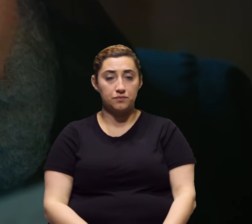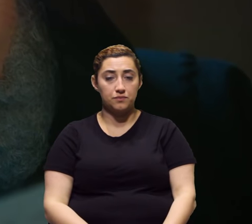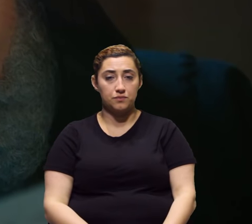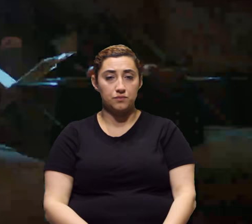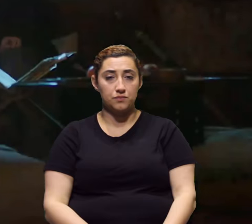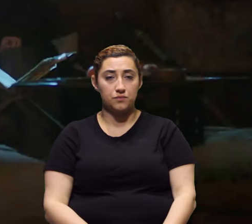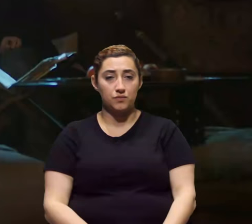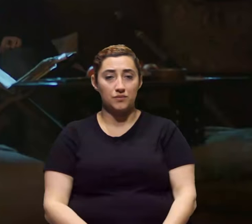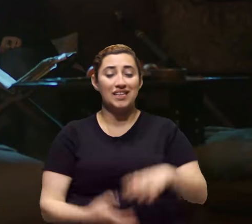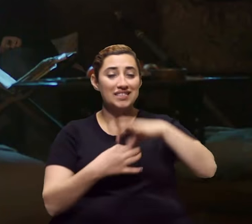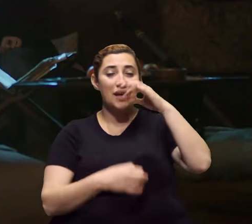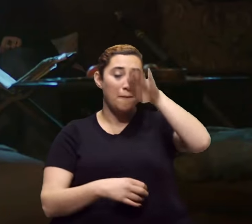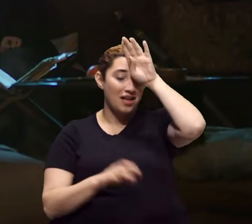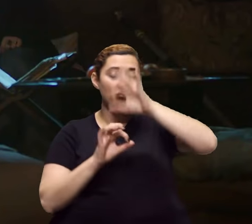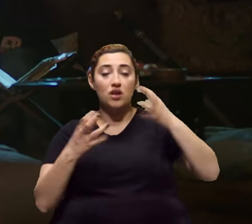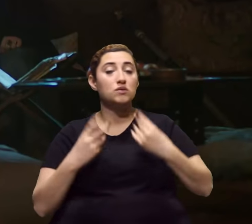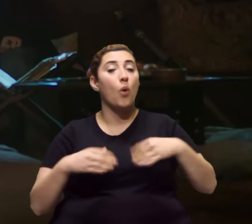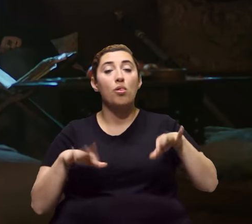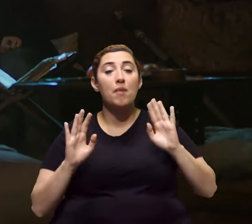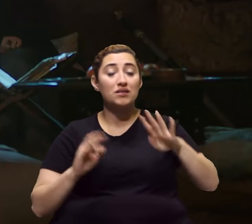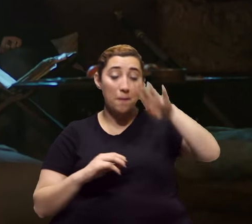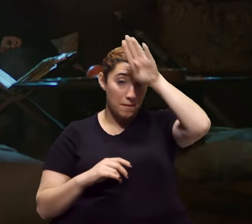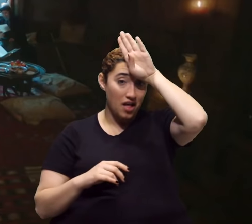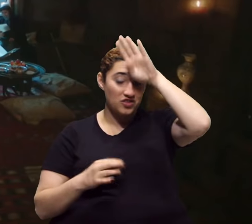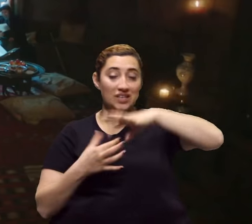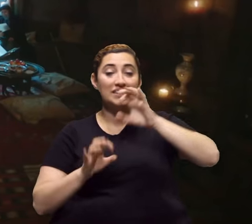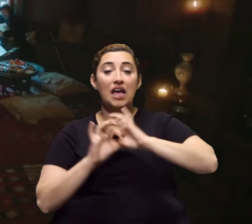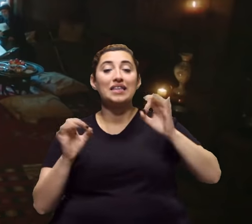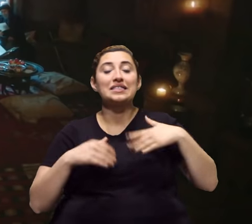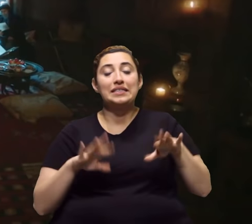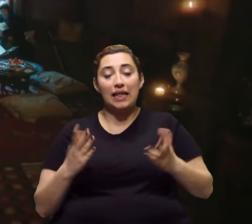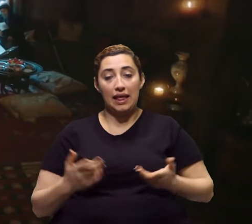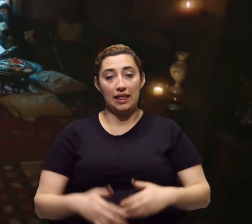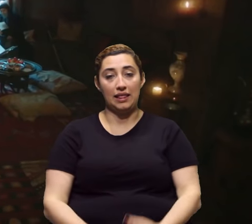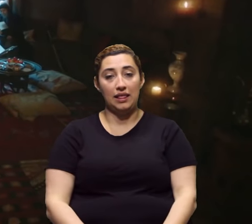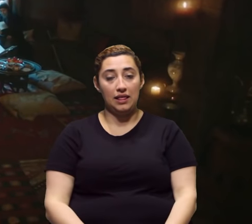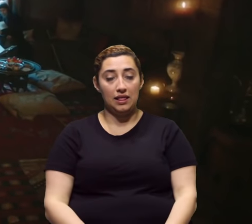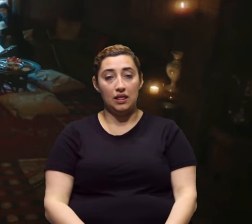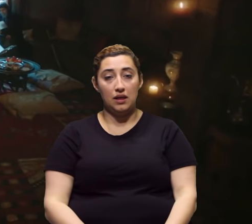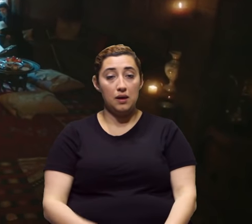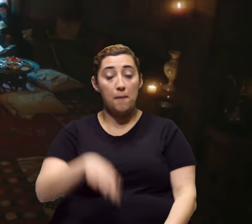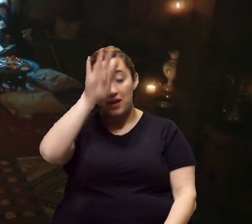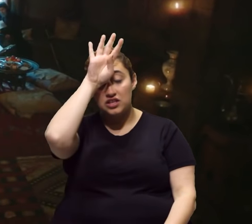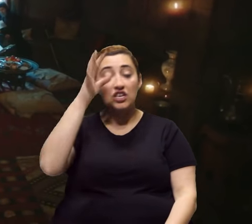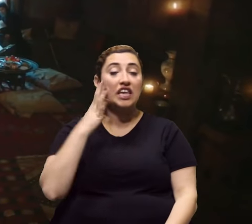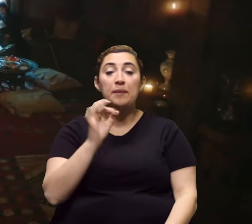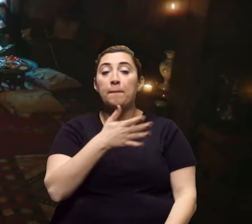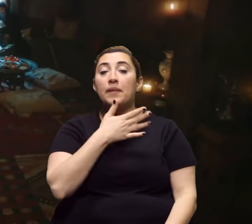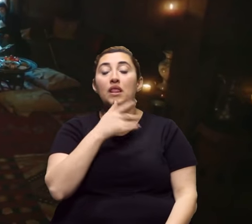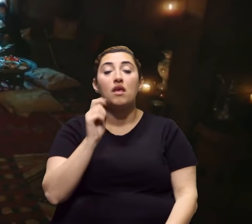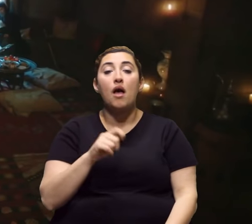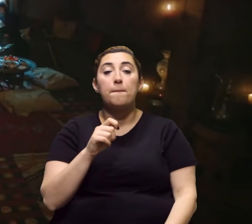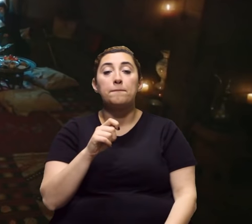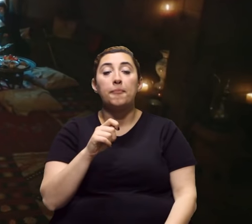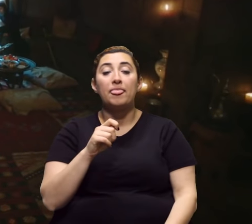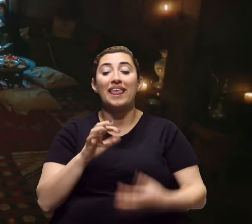Kul padişahsız olmaz. Padişah kulsuz değil. Padişahı kim bildi?